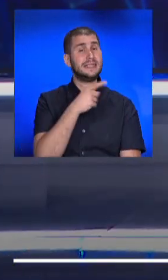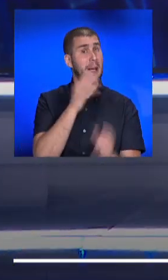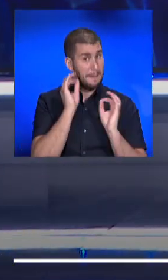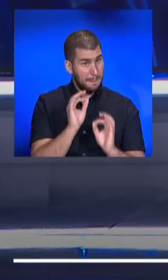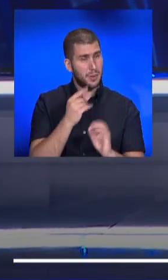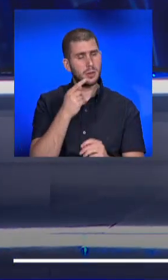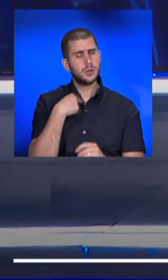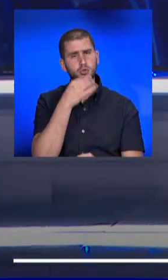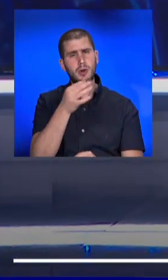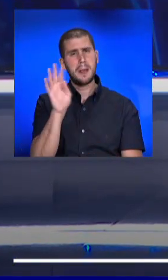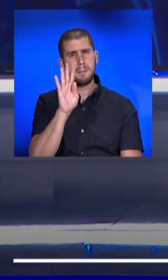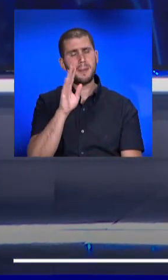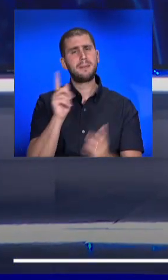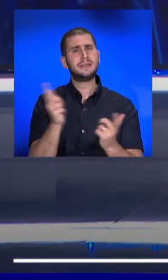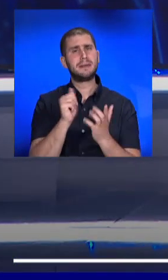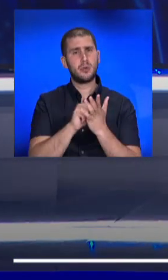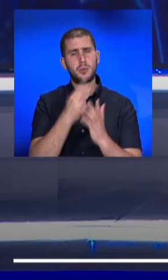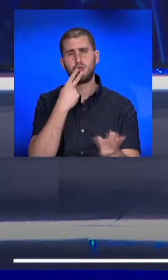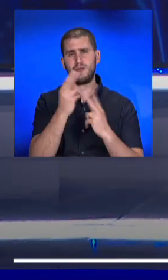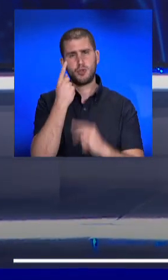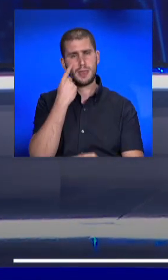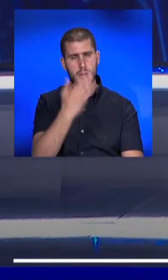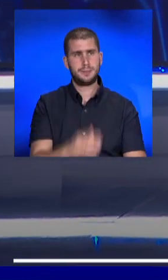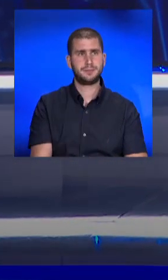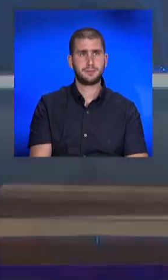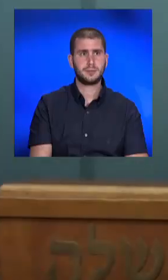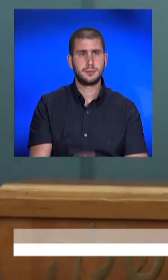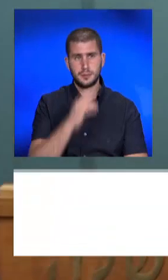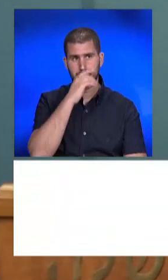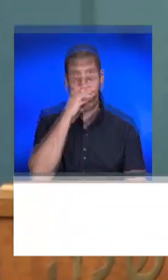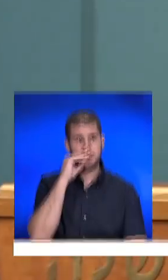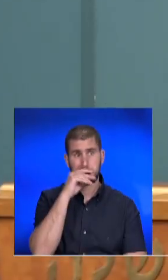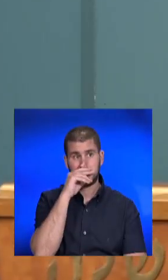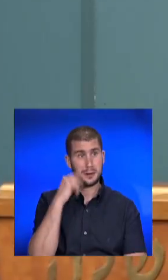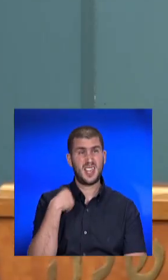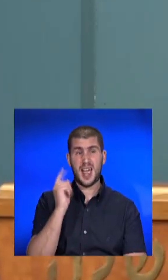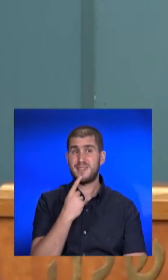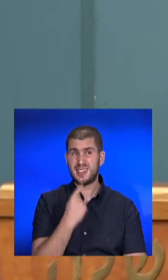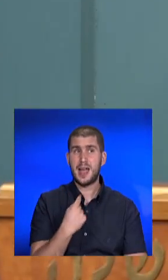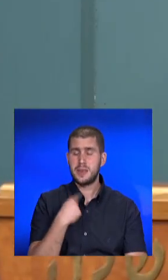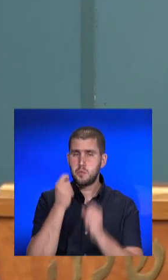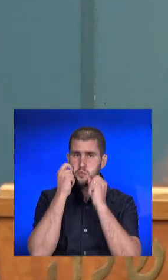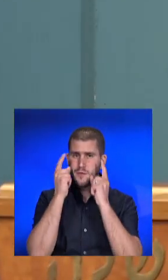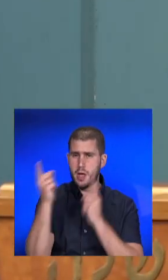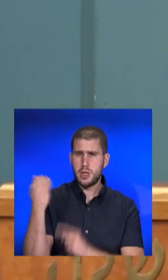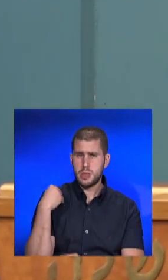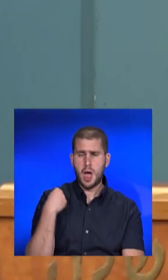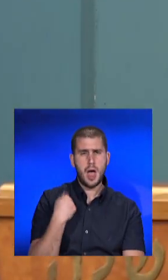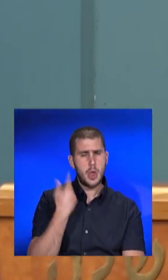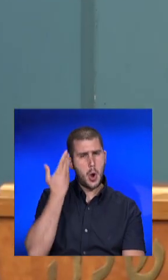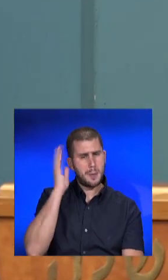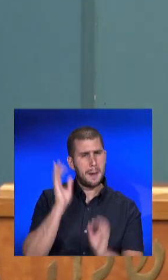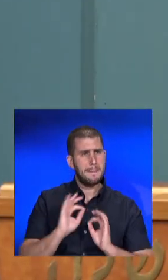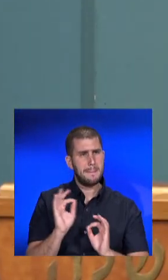את נתניהו במסיבת העיתונאים, בוא נשמע מה הוא עונה לך. אני חייב להגיד לך שאני מופתע ממה שאת אומרת, כי אני לא מכיר עמדה